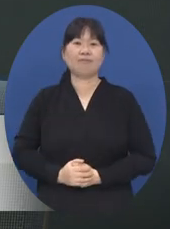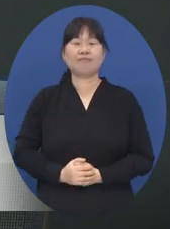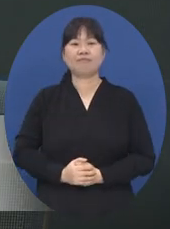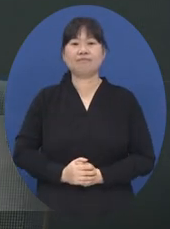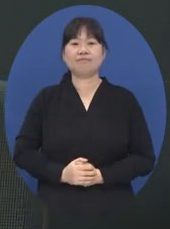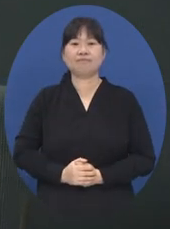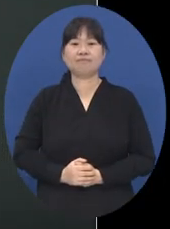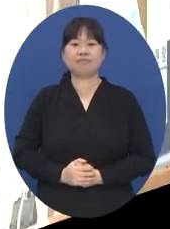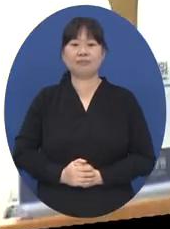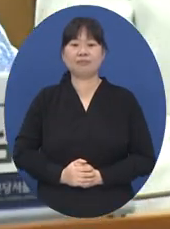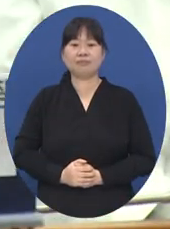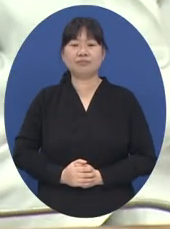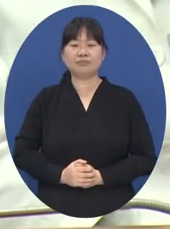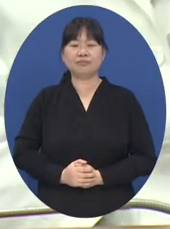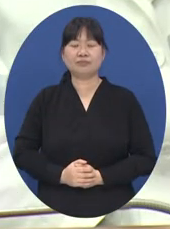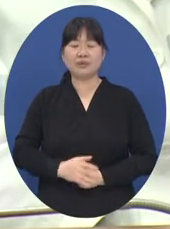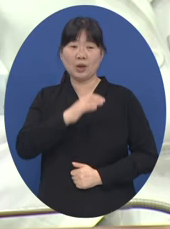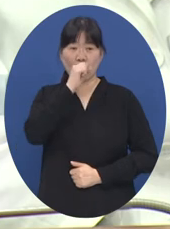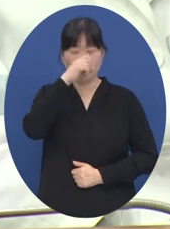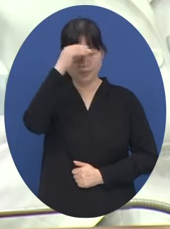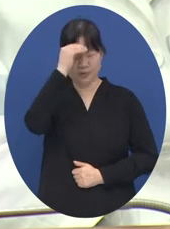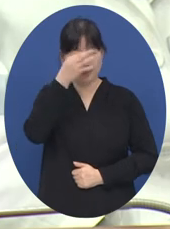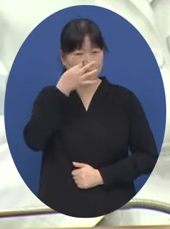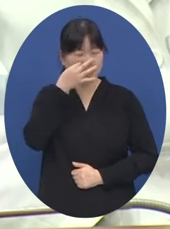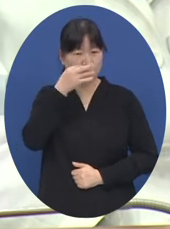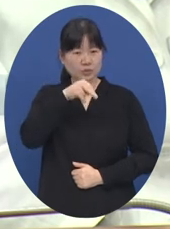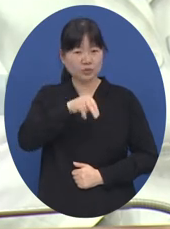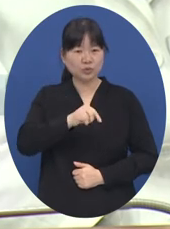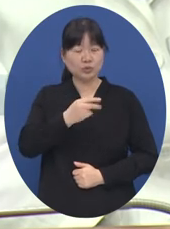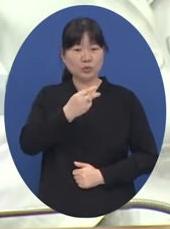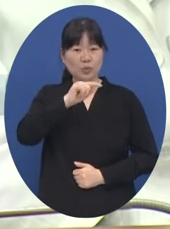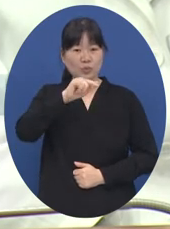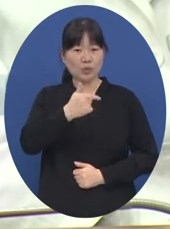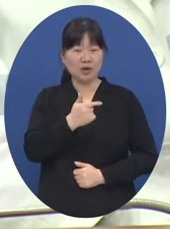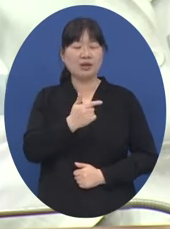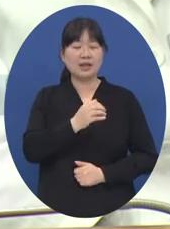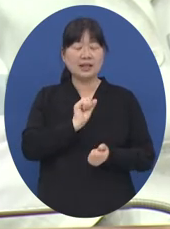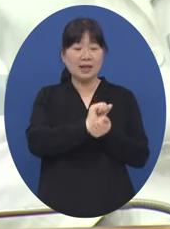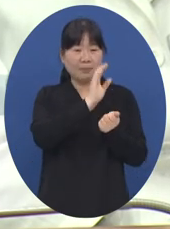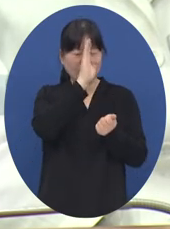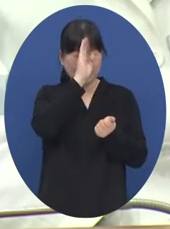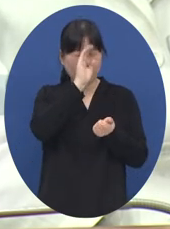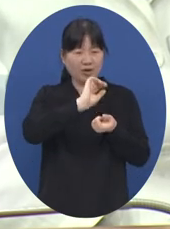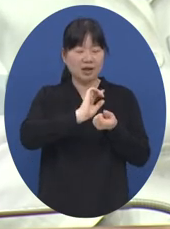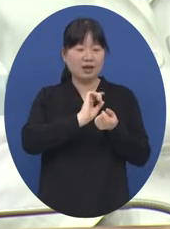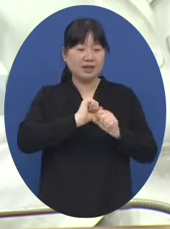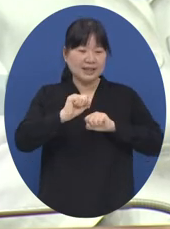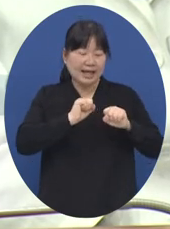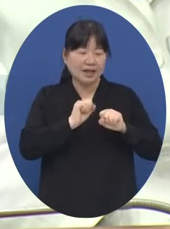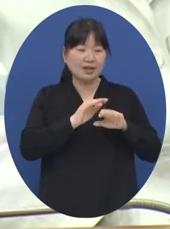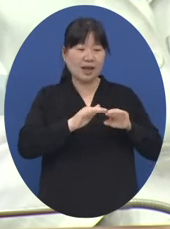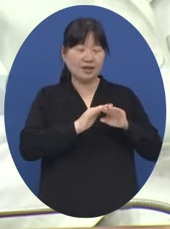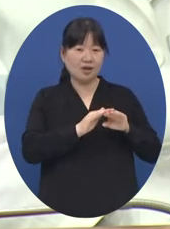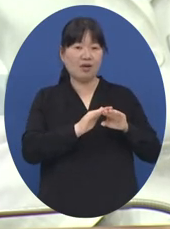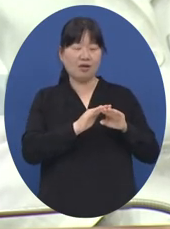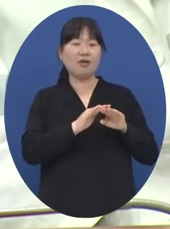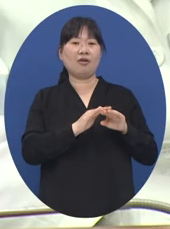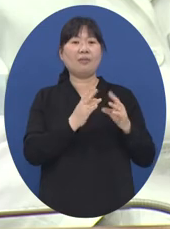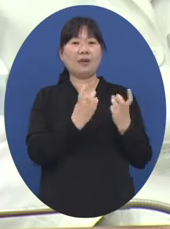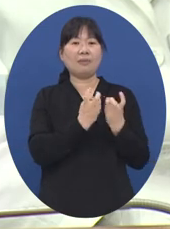있으리라고 기대를 해봅니다. 좋은 모델의 수도권 감염병 대응 체계 역량을 충분히 가진